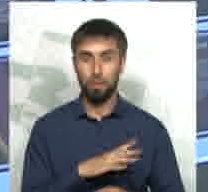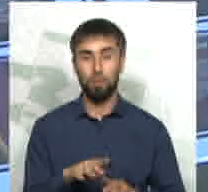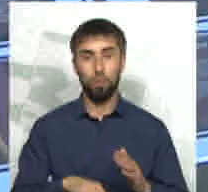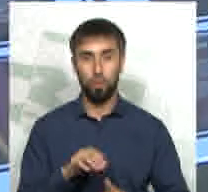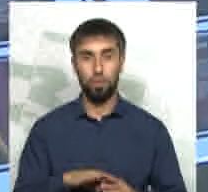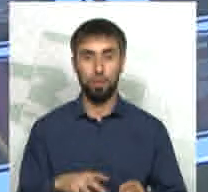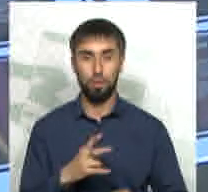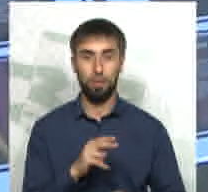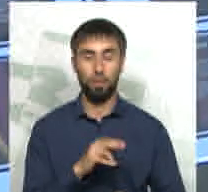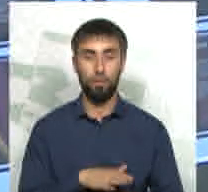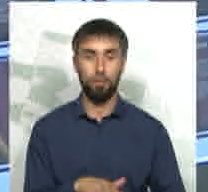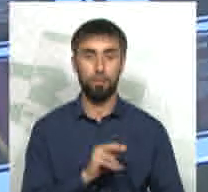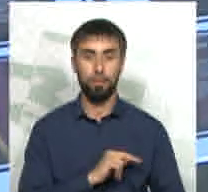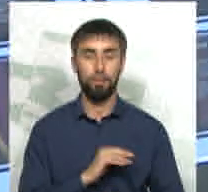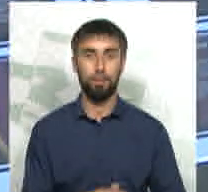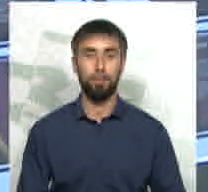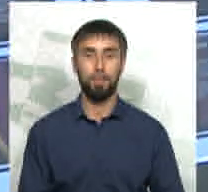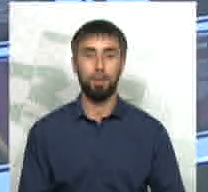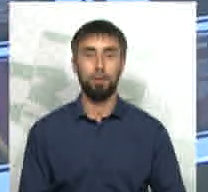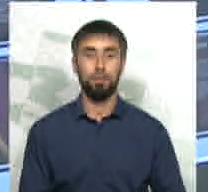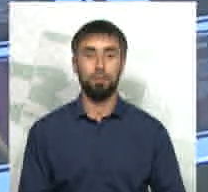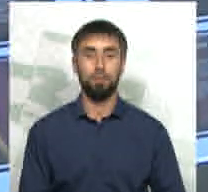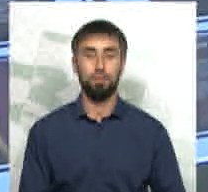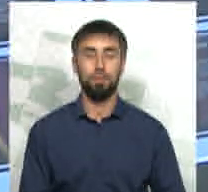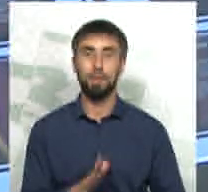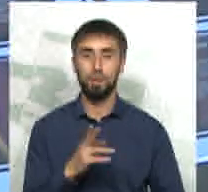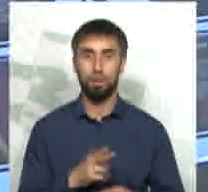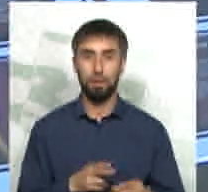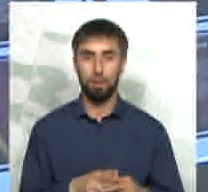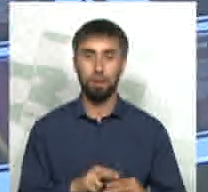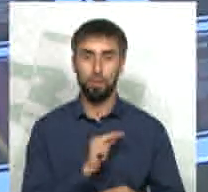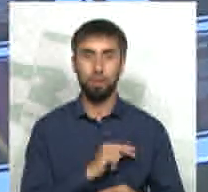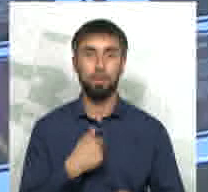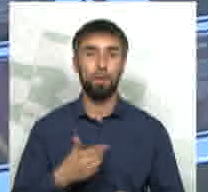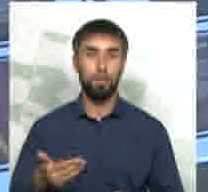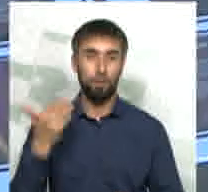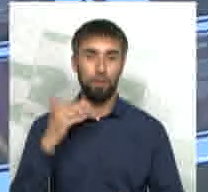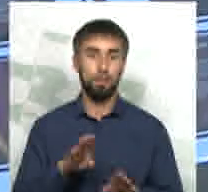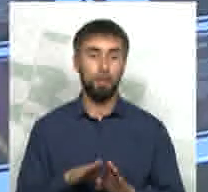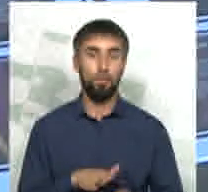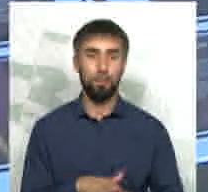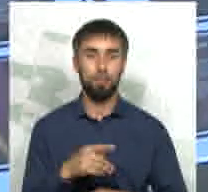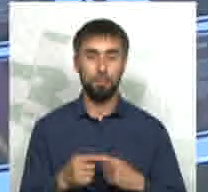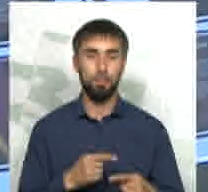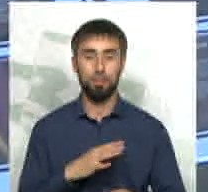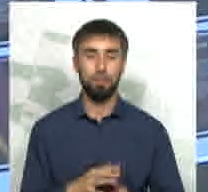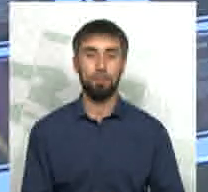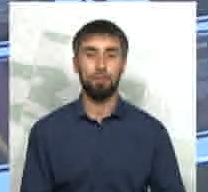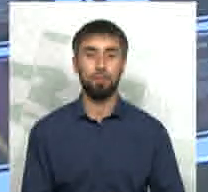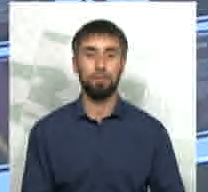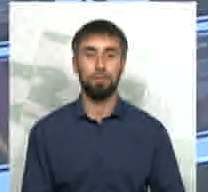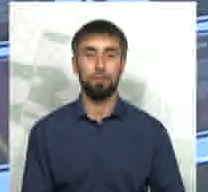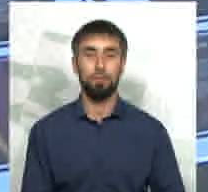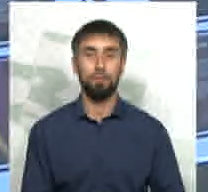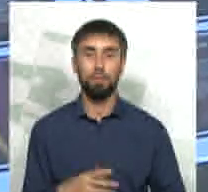бакас, за хабиш бабал. Ашкетер бол ди, хана, халден са беш хабаш ба, ашкетер бол ха, кил